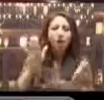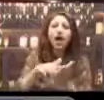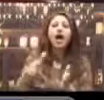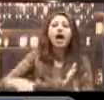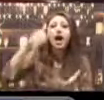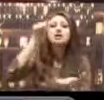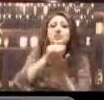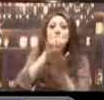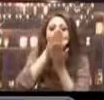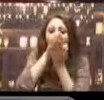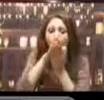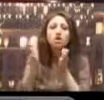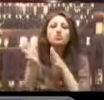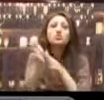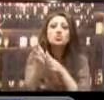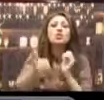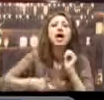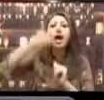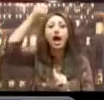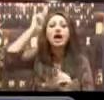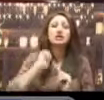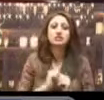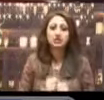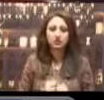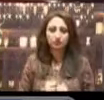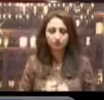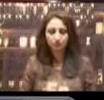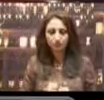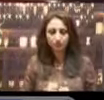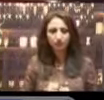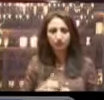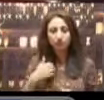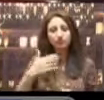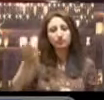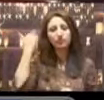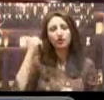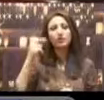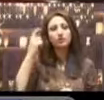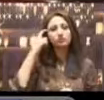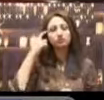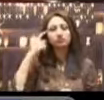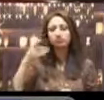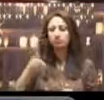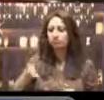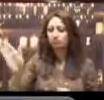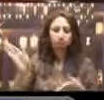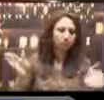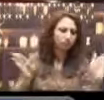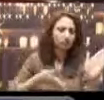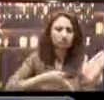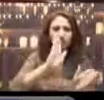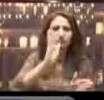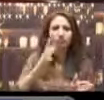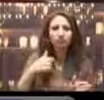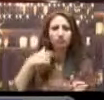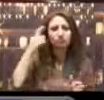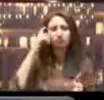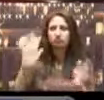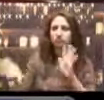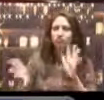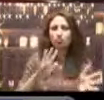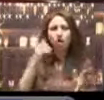لان حتى بشهاده العلم يعني، انا لما لما لما لما مشيت في كذا كذا اتجاه من ده يعني في امثله كتيره جدا تشككك في حاجات